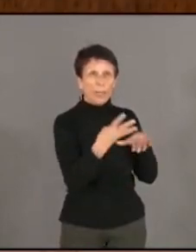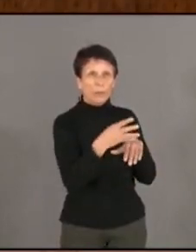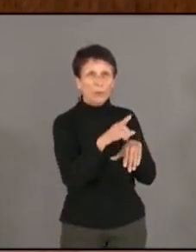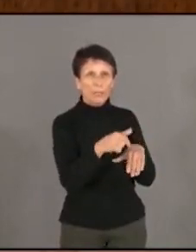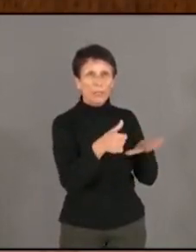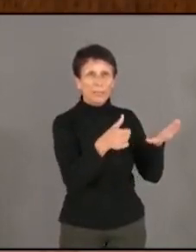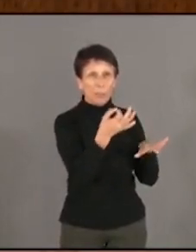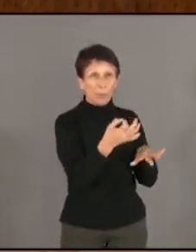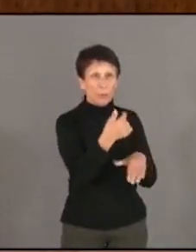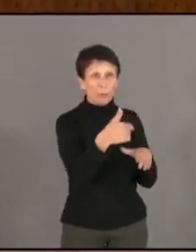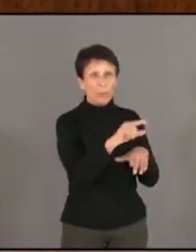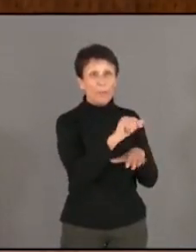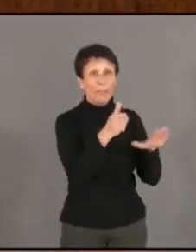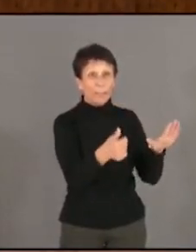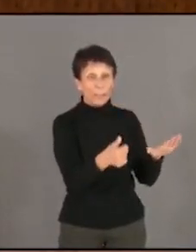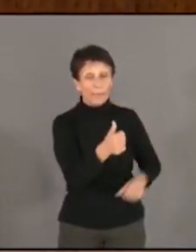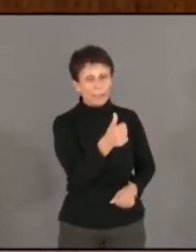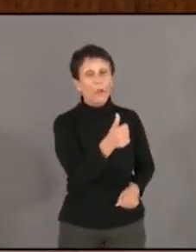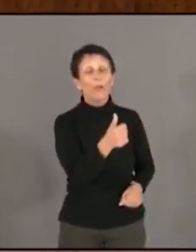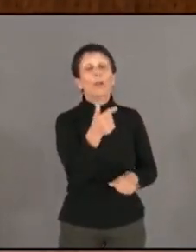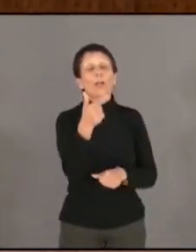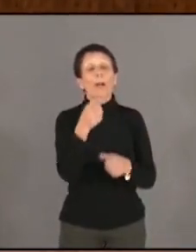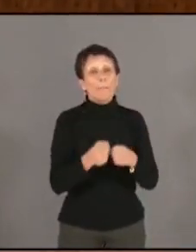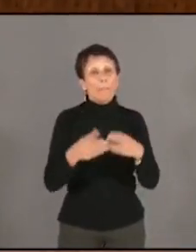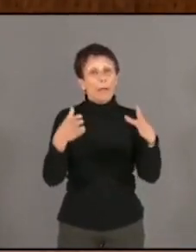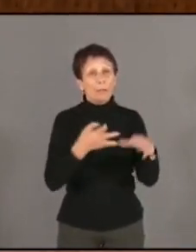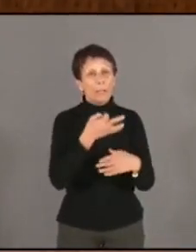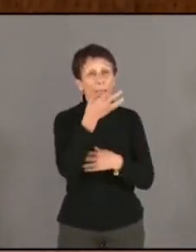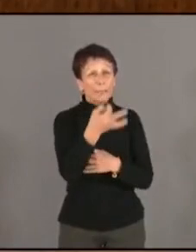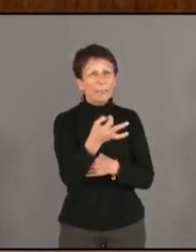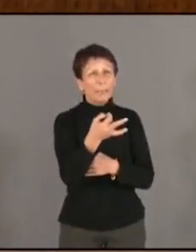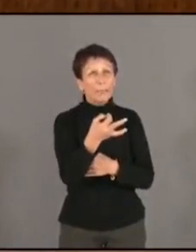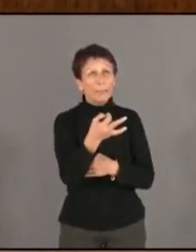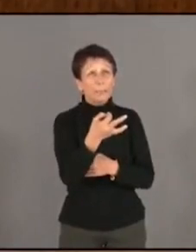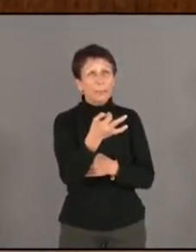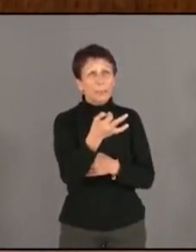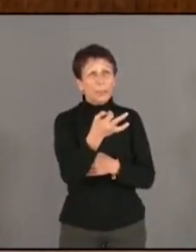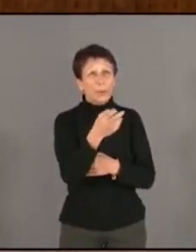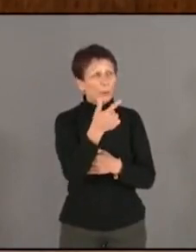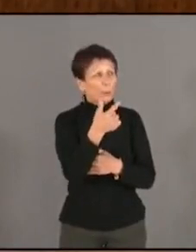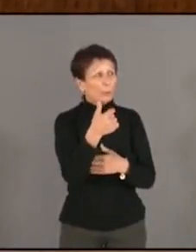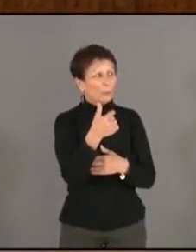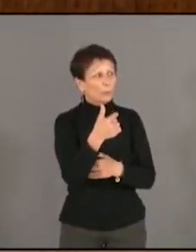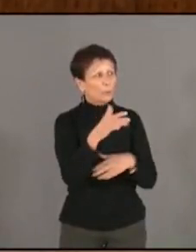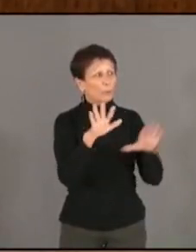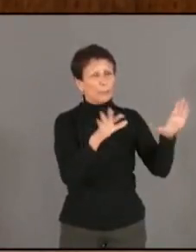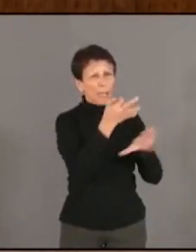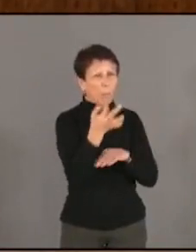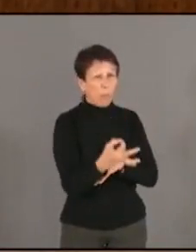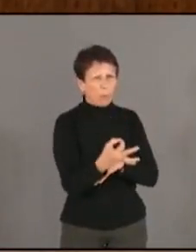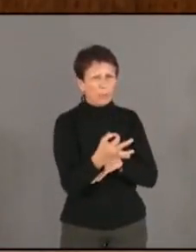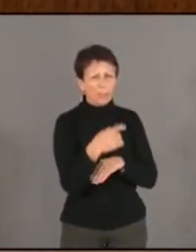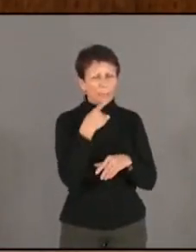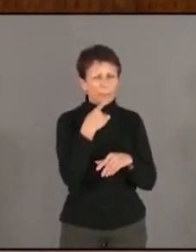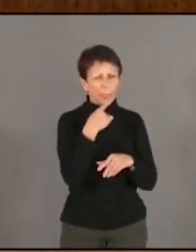et la majorité l'estime à plus de 10%, vous apprenez ça en page 29, en 2023. Ce taux est le rapport entre l'épargne brute et